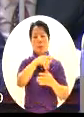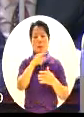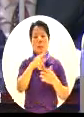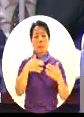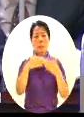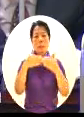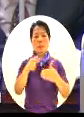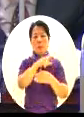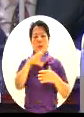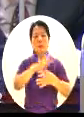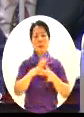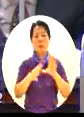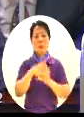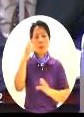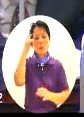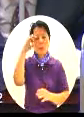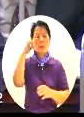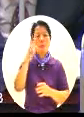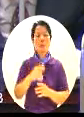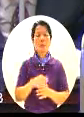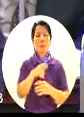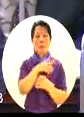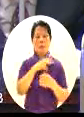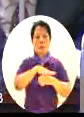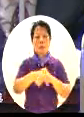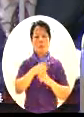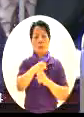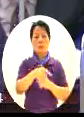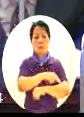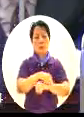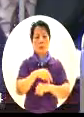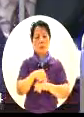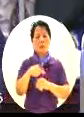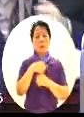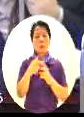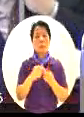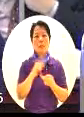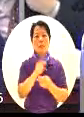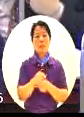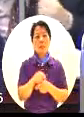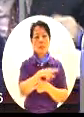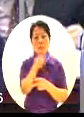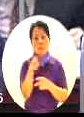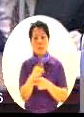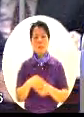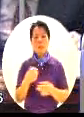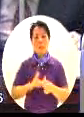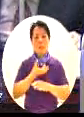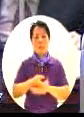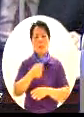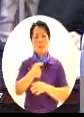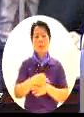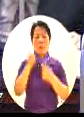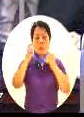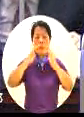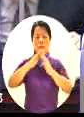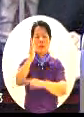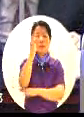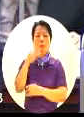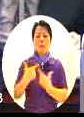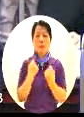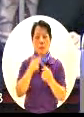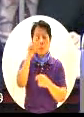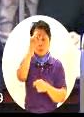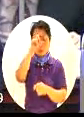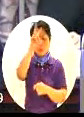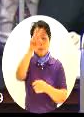在这个文化创意，包括他们的规模还有他们的用心，那高雄市政府我们希望未